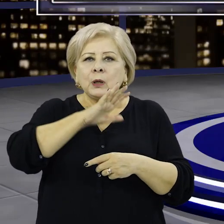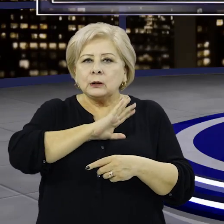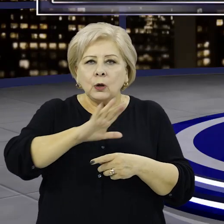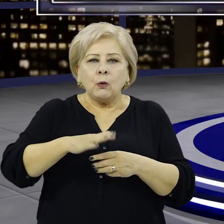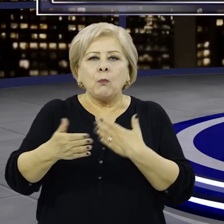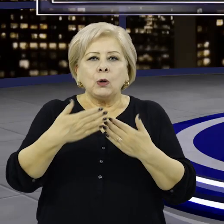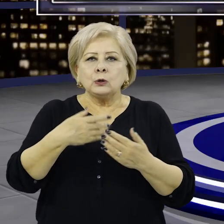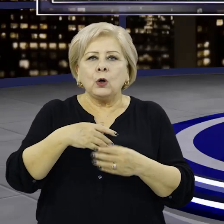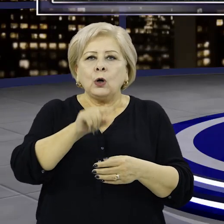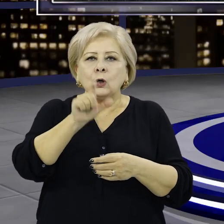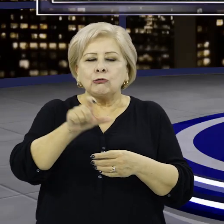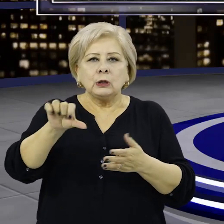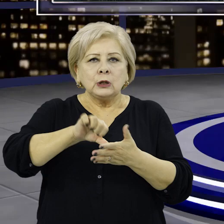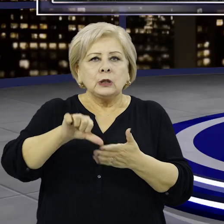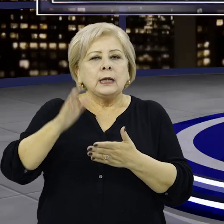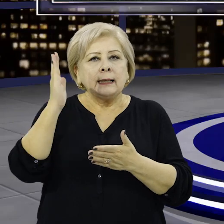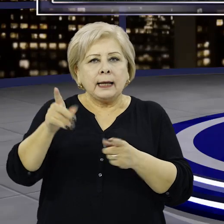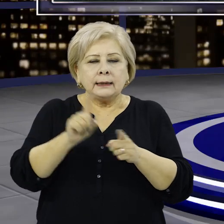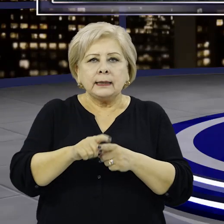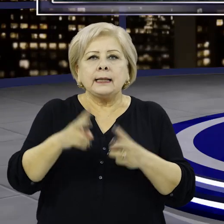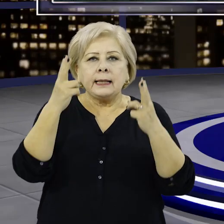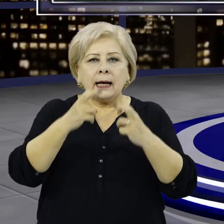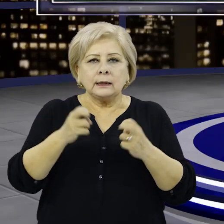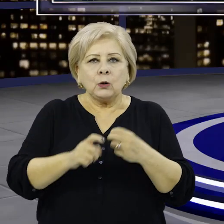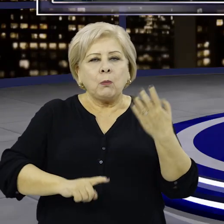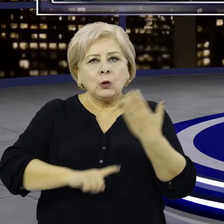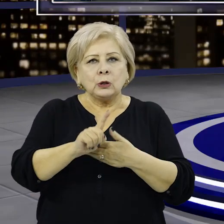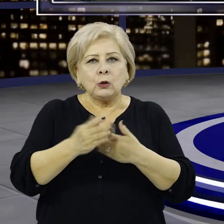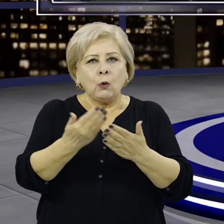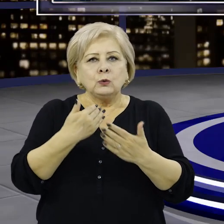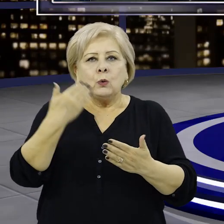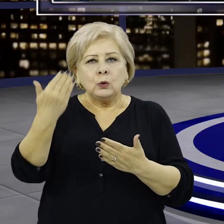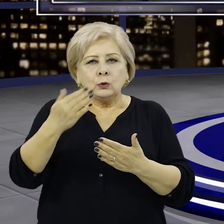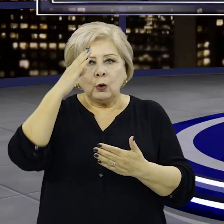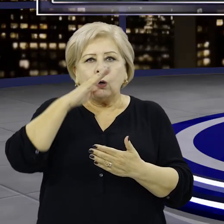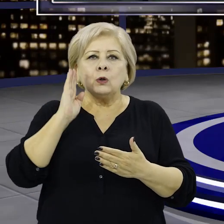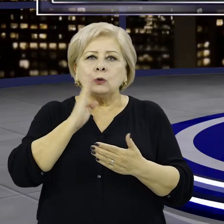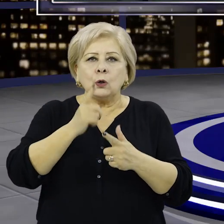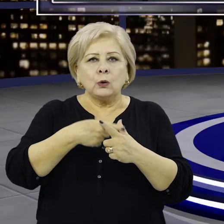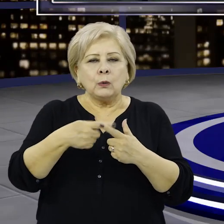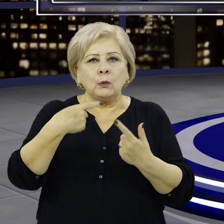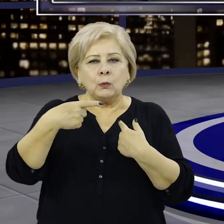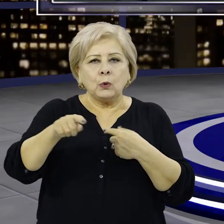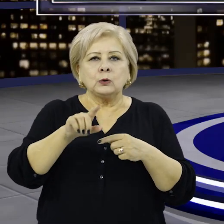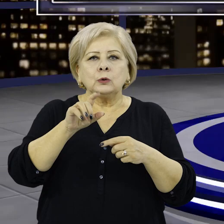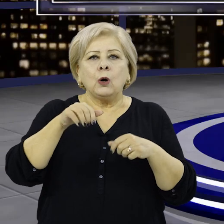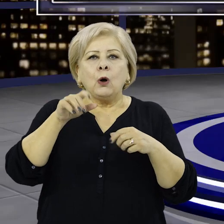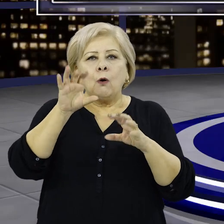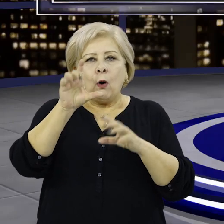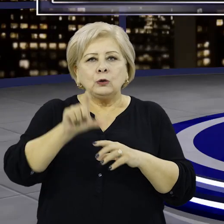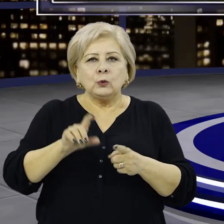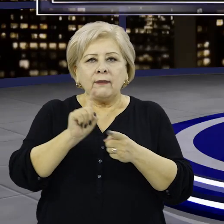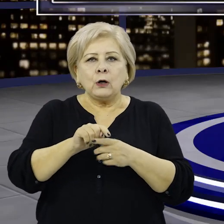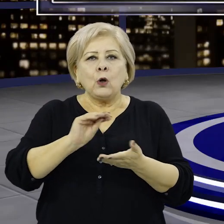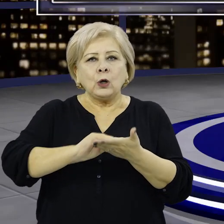yoxud muomalaga layoqatsiz shaxs ishtirok etganda, tadqiqotlar boshlanishidan oldin uning ota-onasidan yoki boshqa qonuniy vakillardan